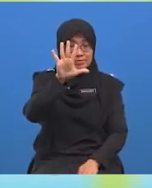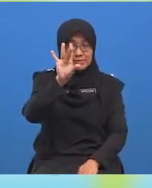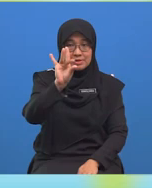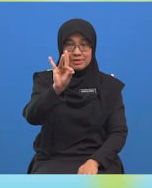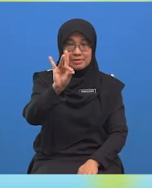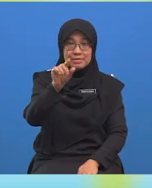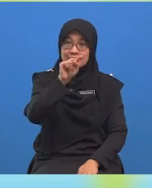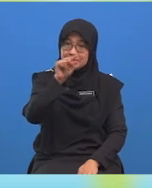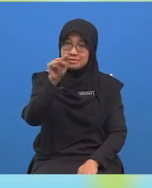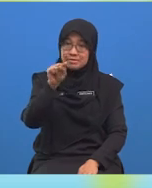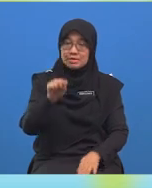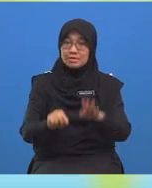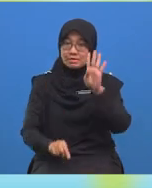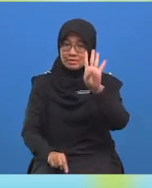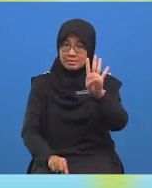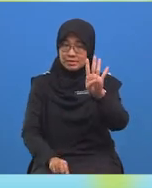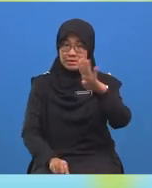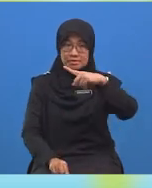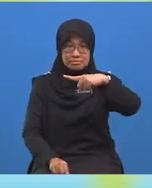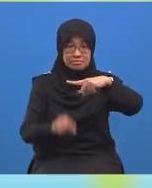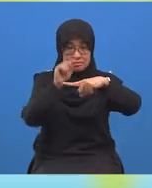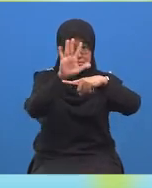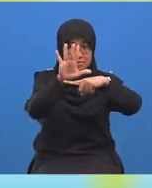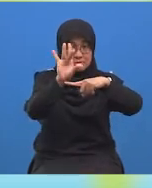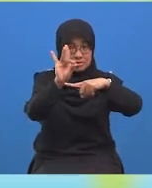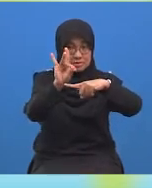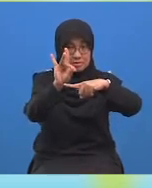4.58 sama dengan